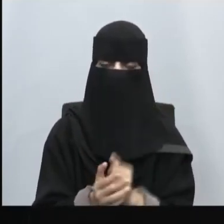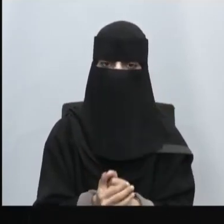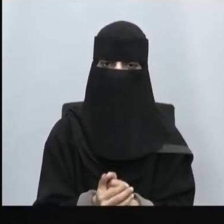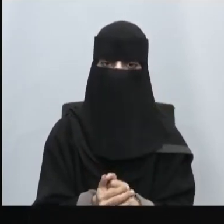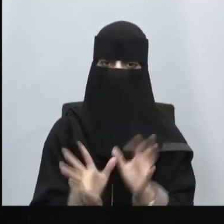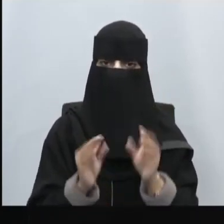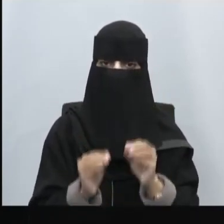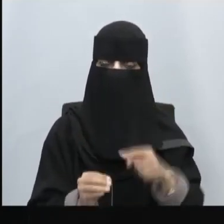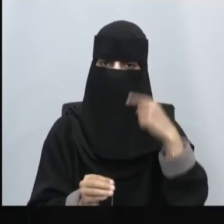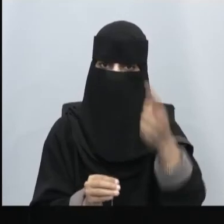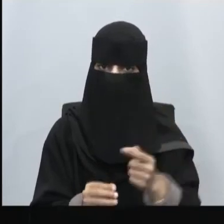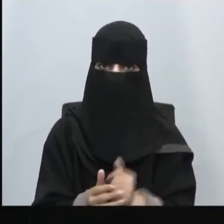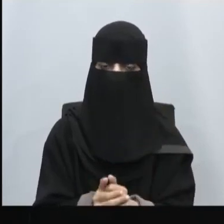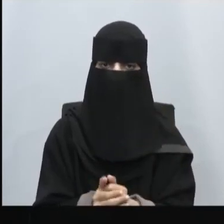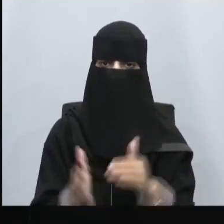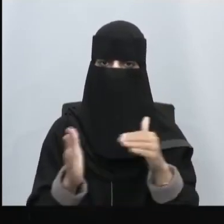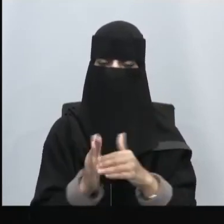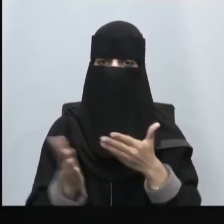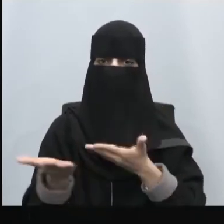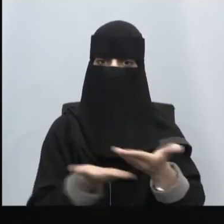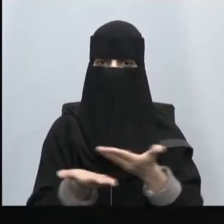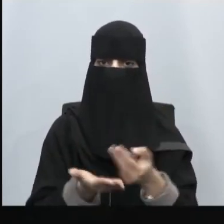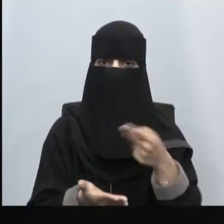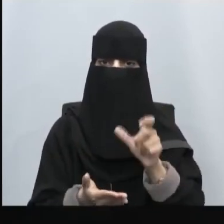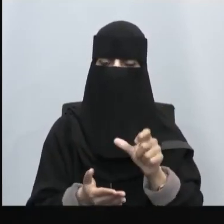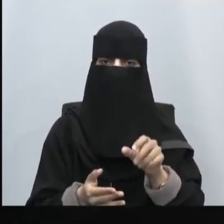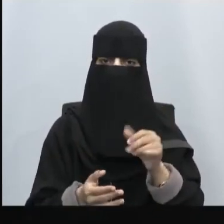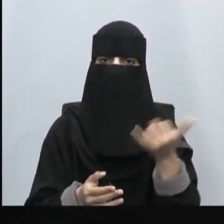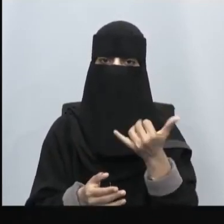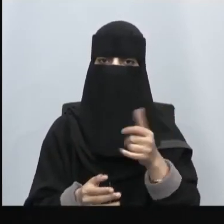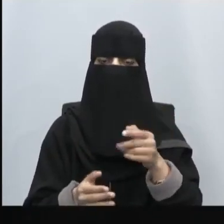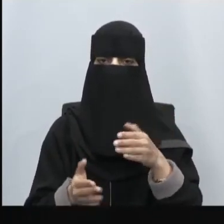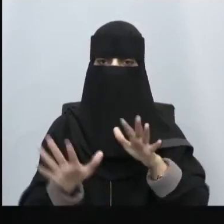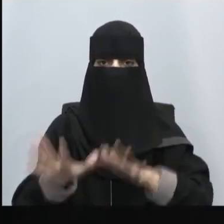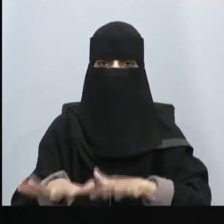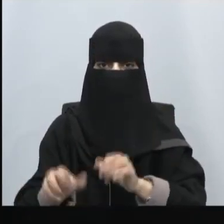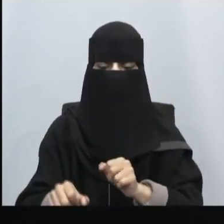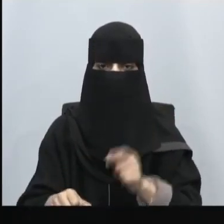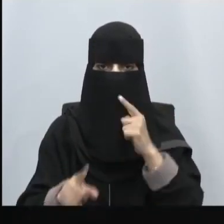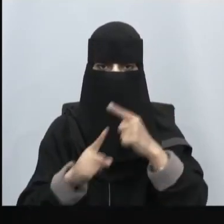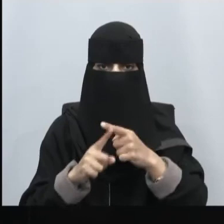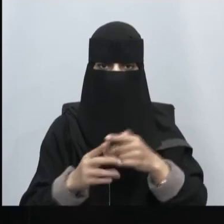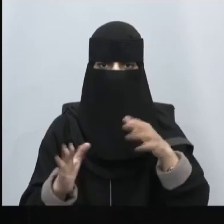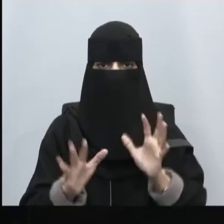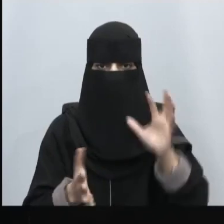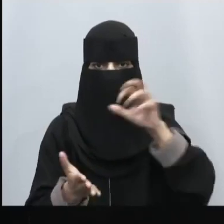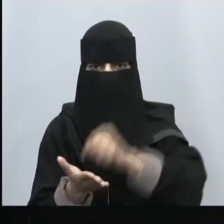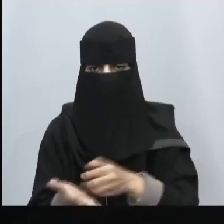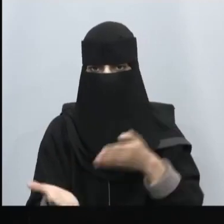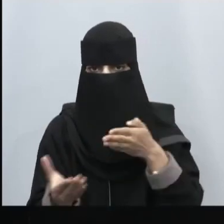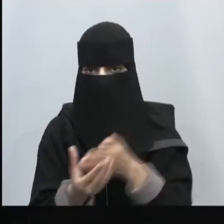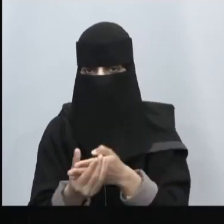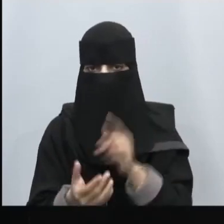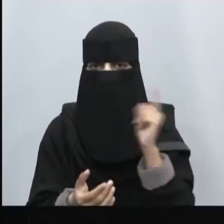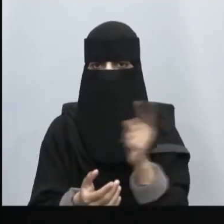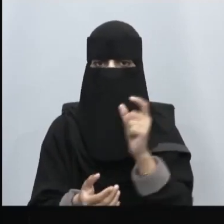في الحصه المقبله حتى نتحدث عن اهم الحملات الصليبيه التي اجتاحت العالم الاسلامي